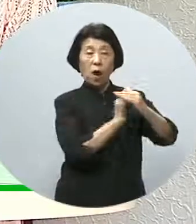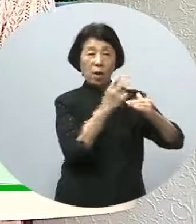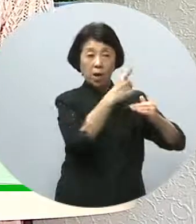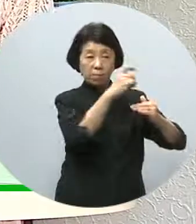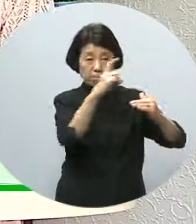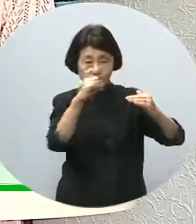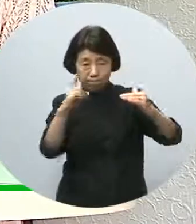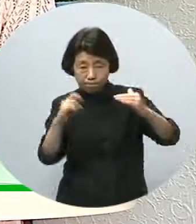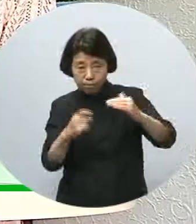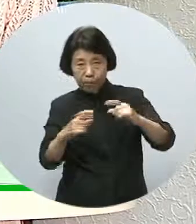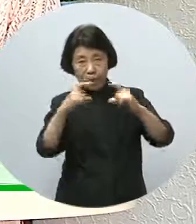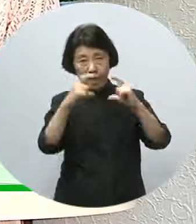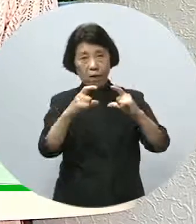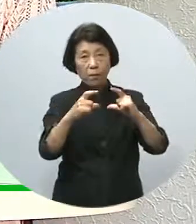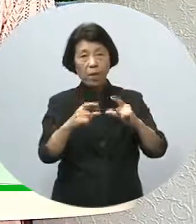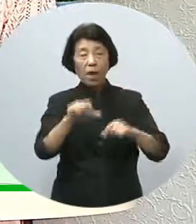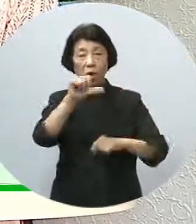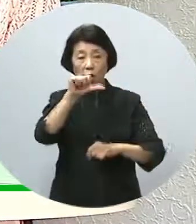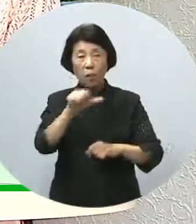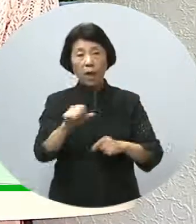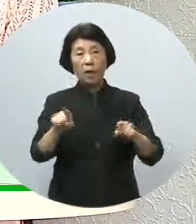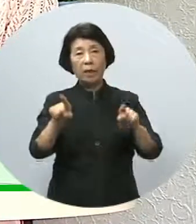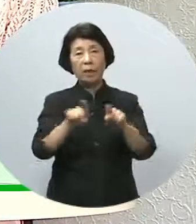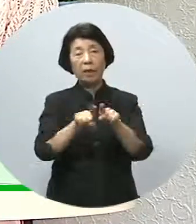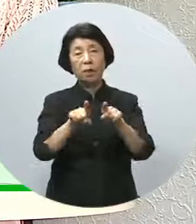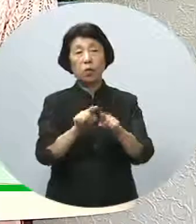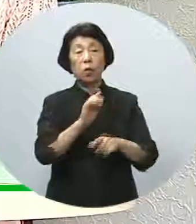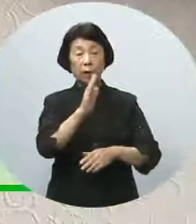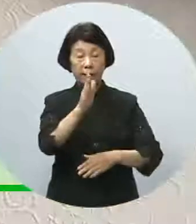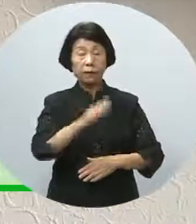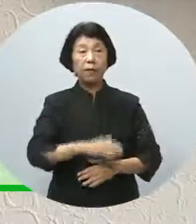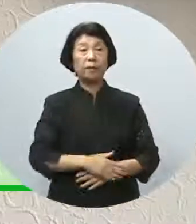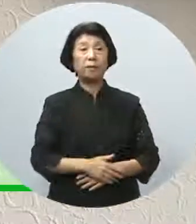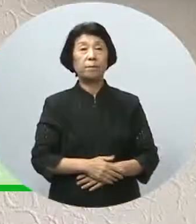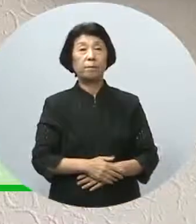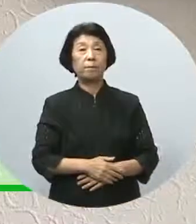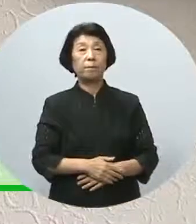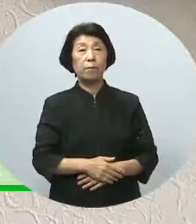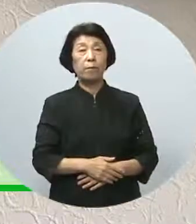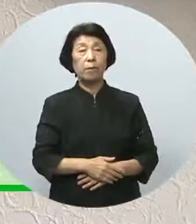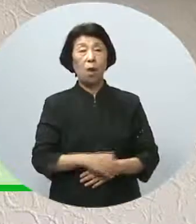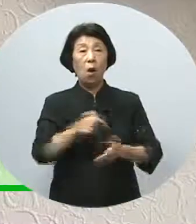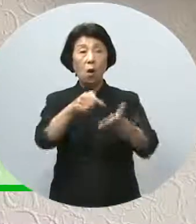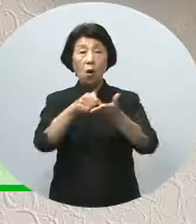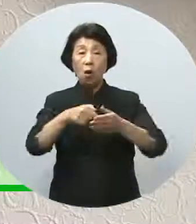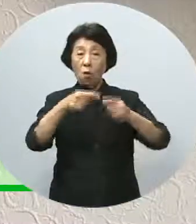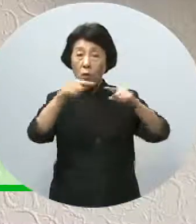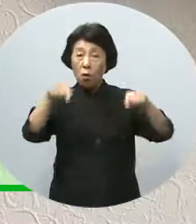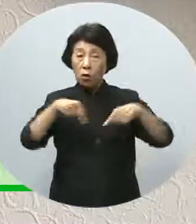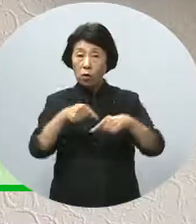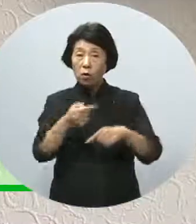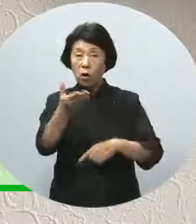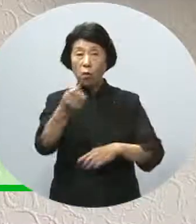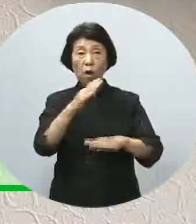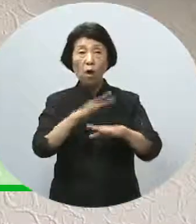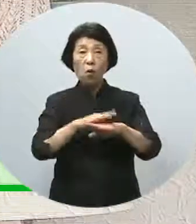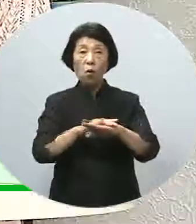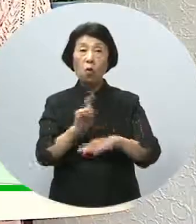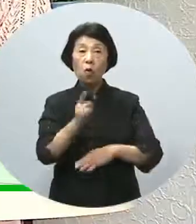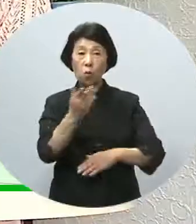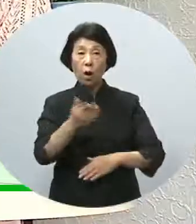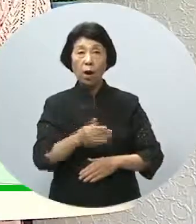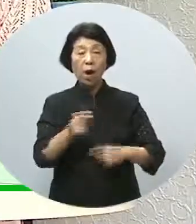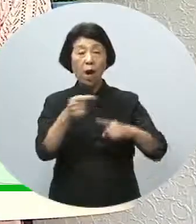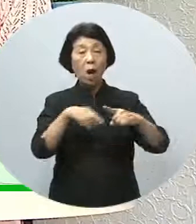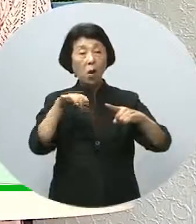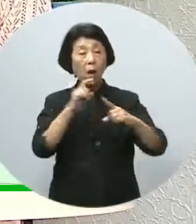計算した写真も5枚ほどされてくださいです応募用紙はどこに行けばもらえるんですか